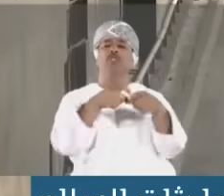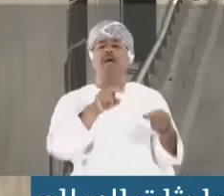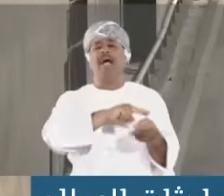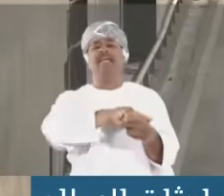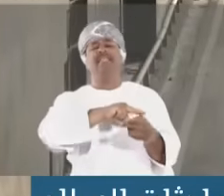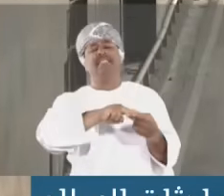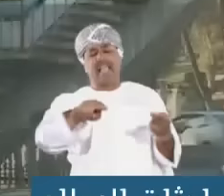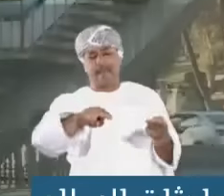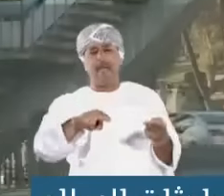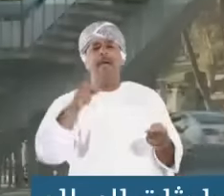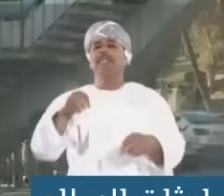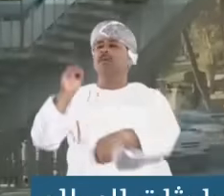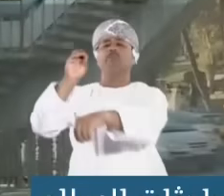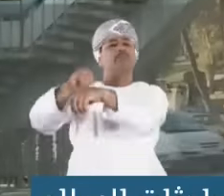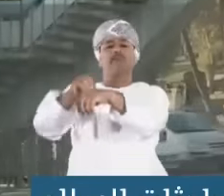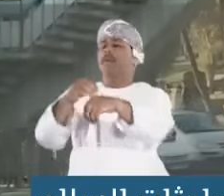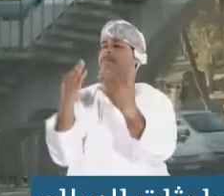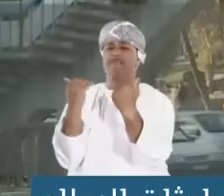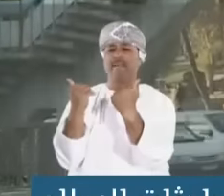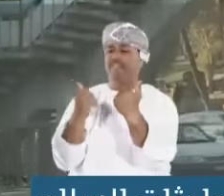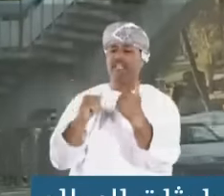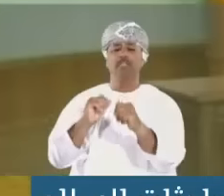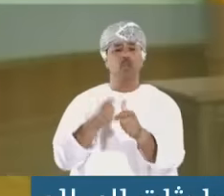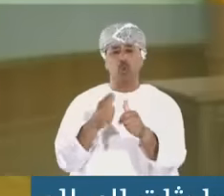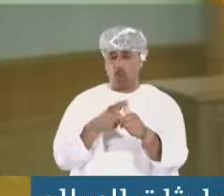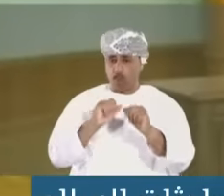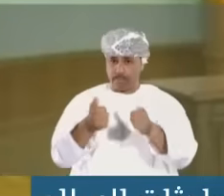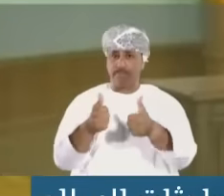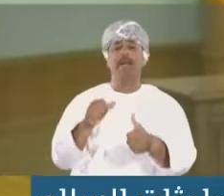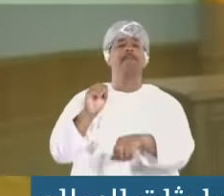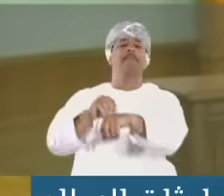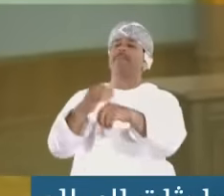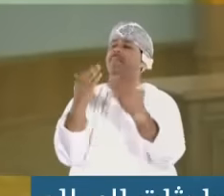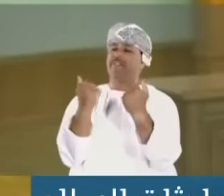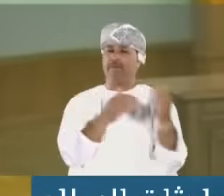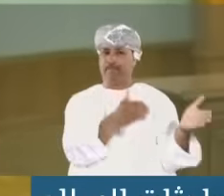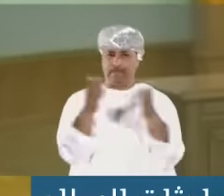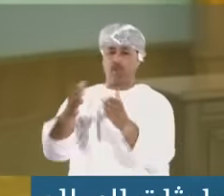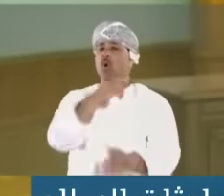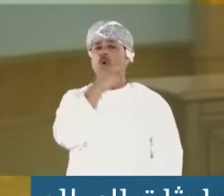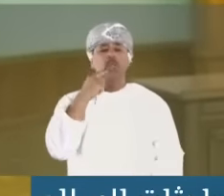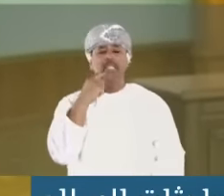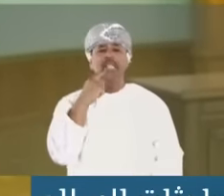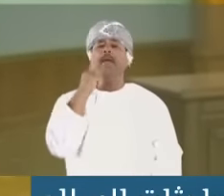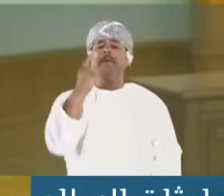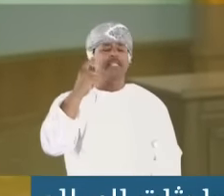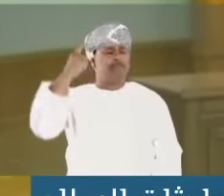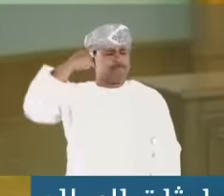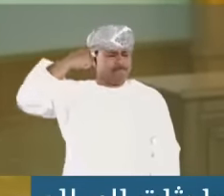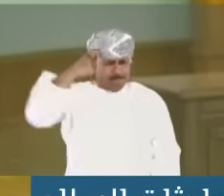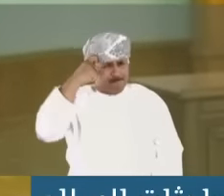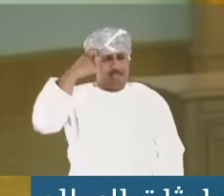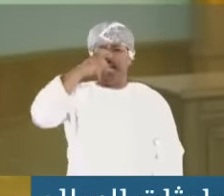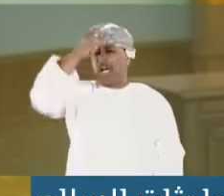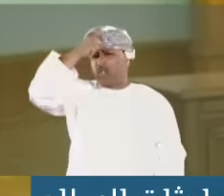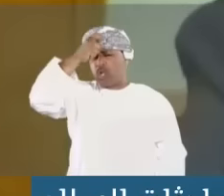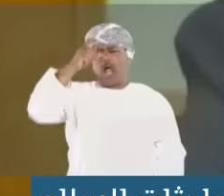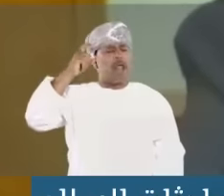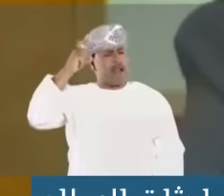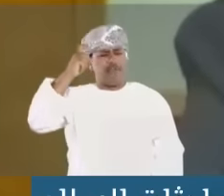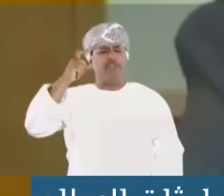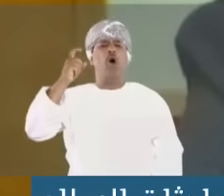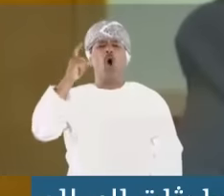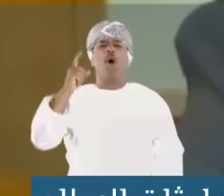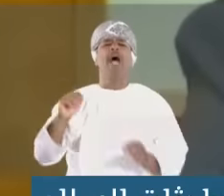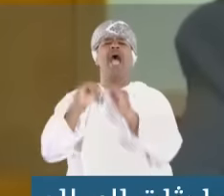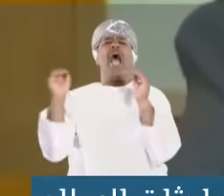المحادثات ولن تتم دعوتهم للجولة الأولى. الموقف الروسي يأتي مع إصرار أنقرة على رفضها مشاركة حزب